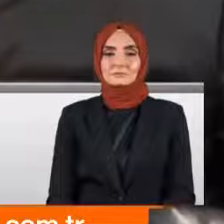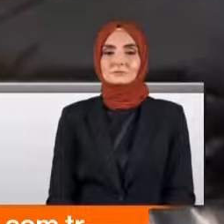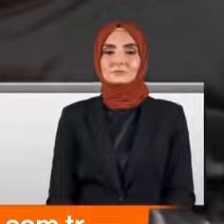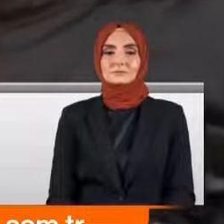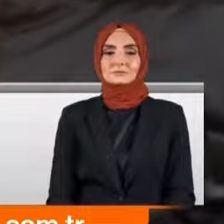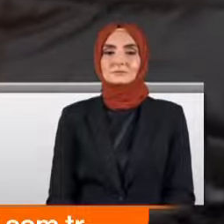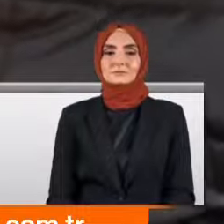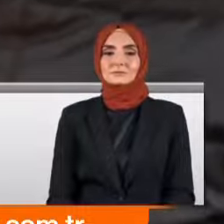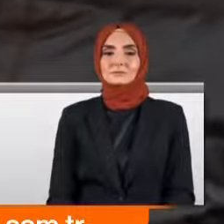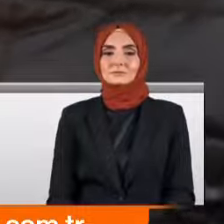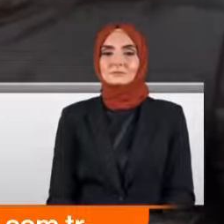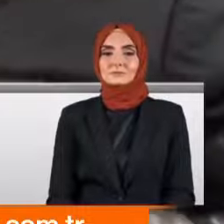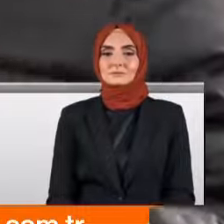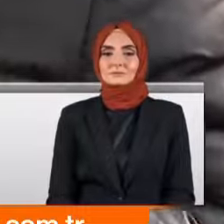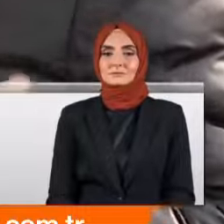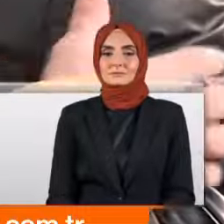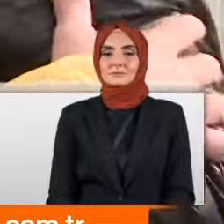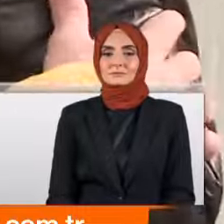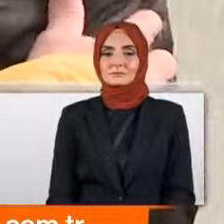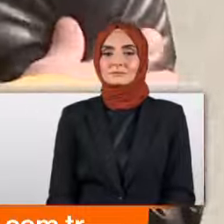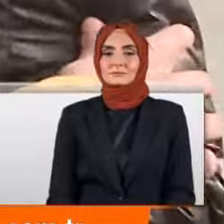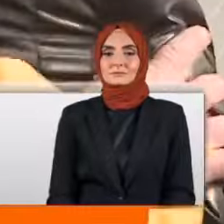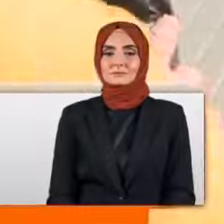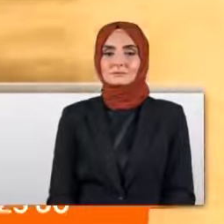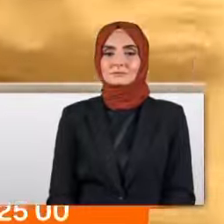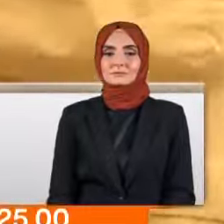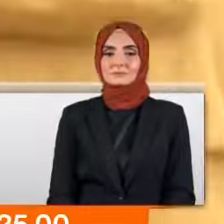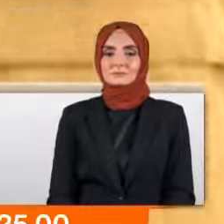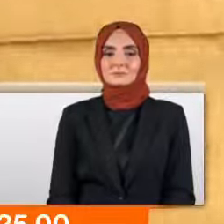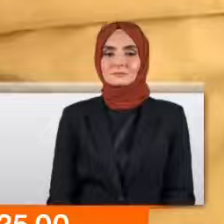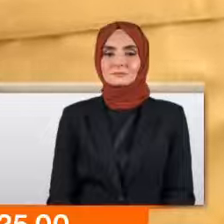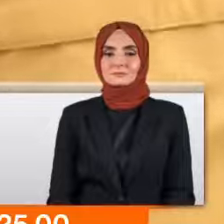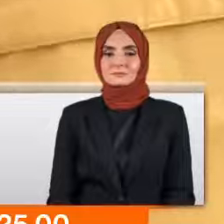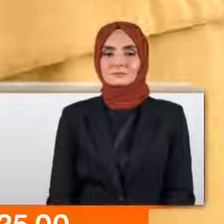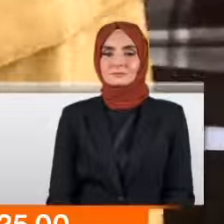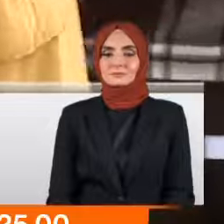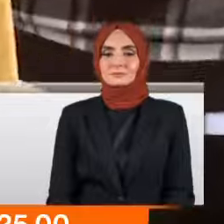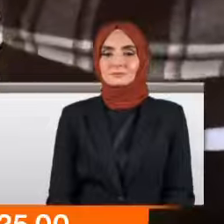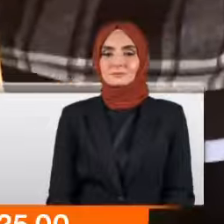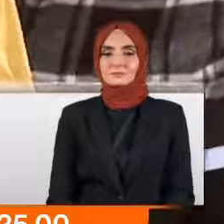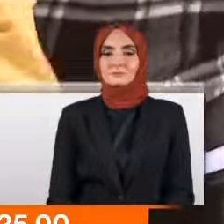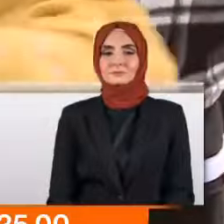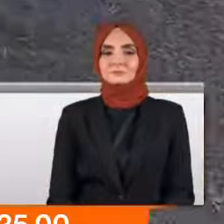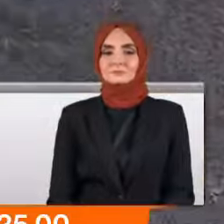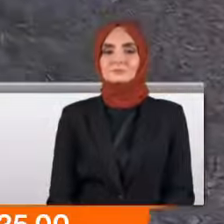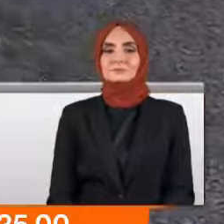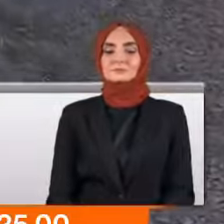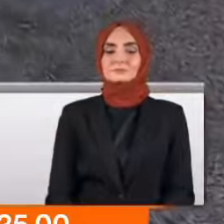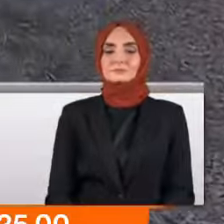ihlal ettiğimizi sen i̇lhal bu. Etse, hadi ben ettim. Cezayı, nasıl hadi ben abi? Ettim. 3000 kişi birden mi etti? Bu arkadaş nasıl etti? Bu arkadaş nasıl